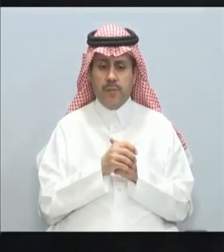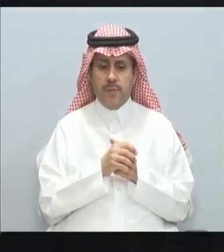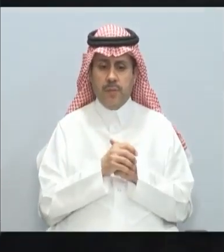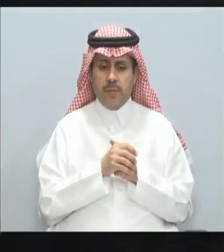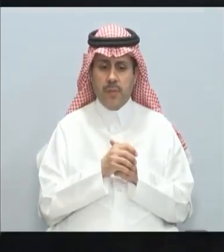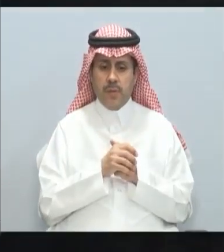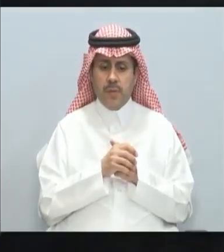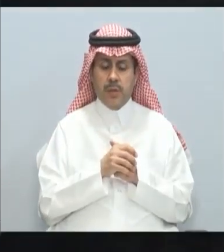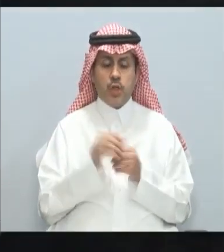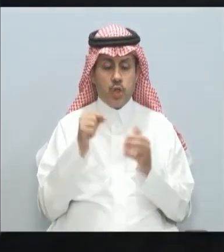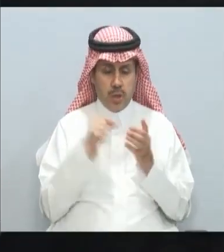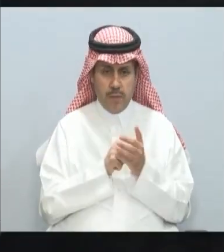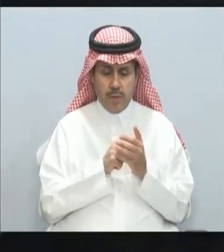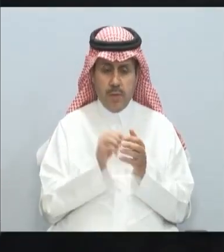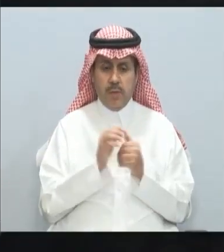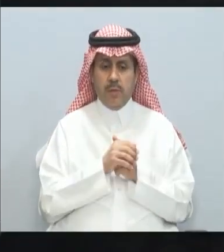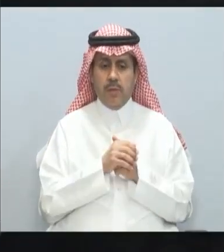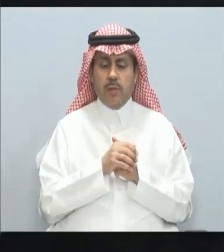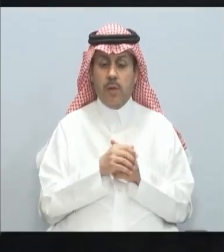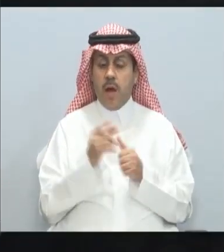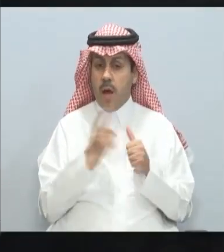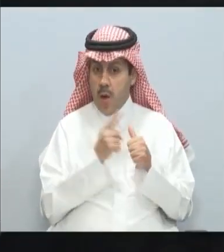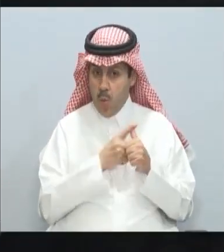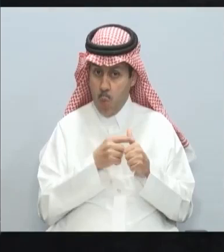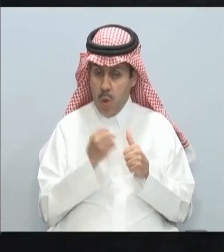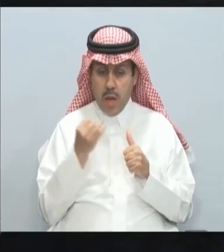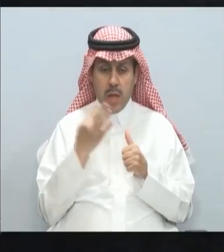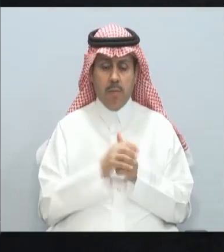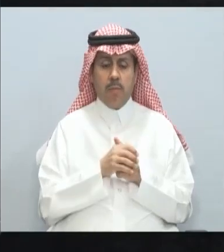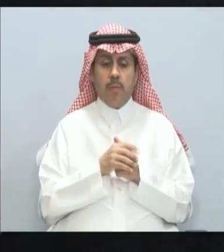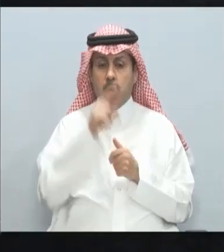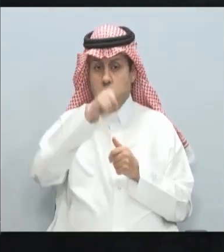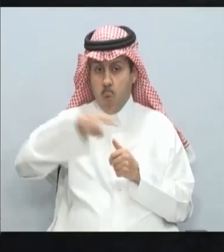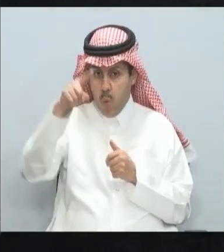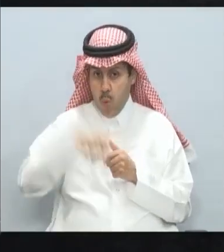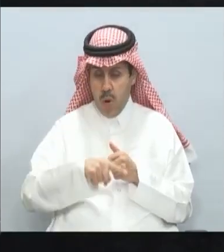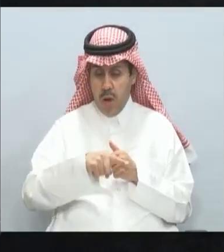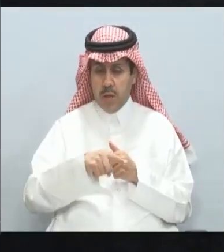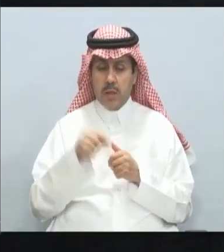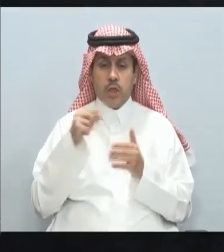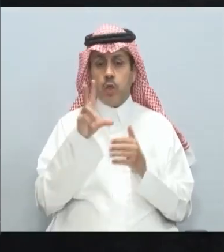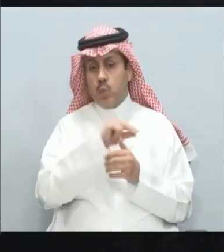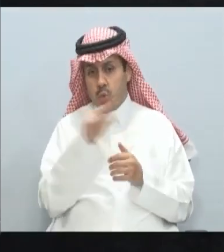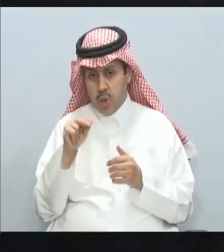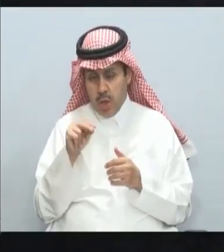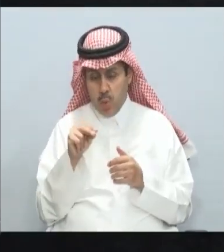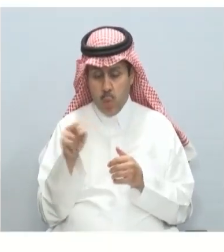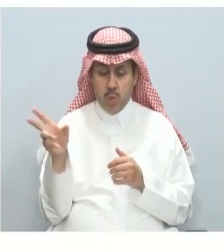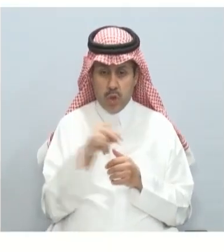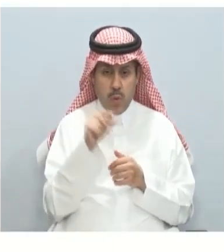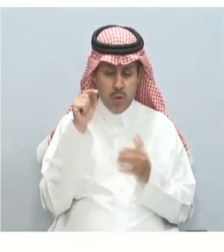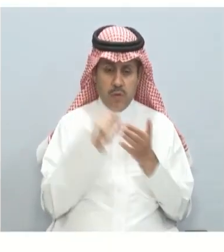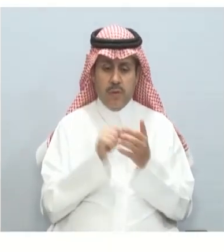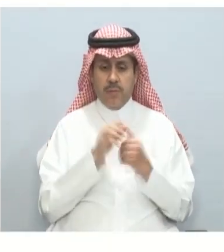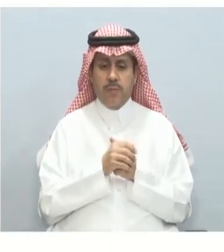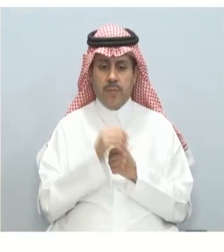عن جذر صفر صفر فاول قيمه راح تطلع لي هي واي تساوي صفر او اف اكس تساوي صفر وراح تتزايد معناه ان